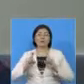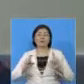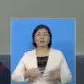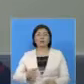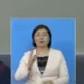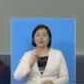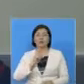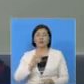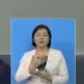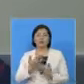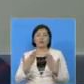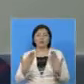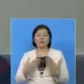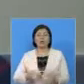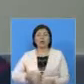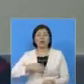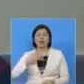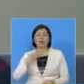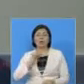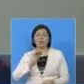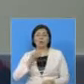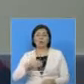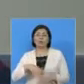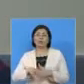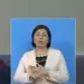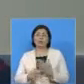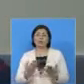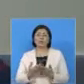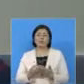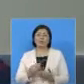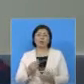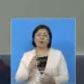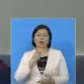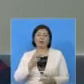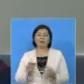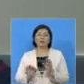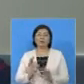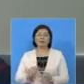мықты специалистер кетіп жатады. Мен ойлаймын, мынандай қаражатты берген адамдар кетпейді, наоборот келеді.